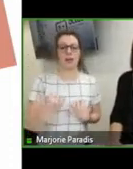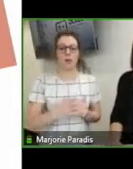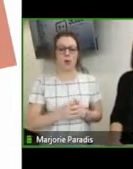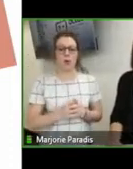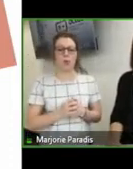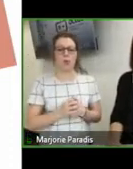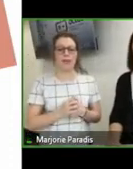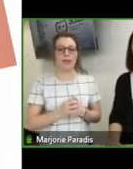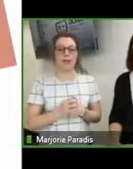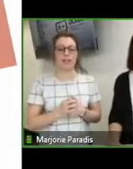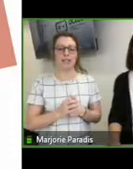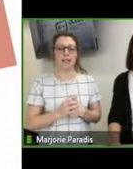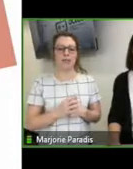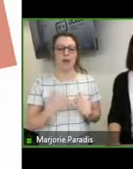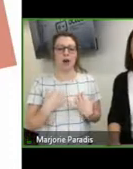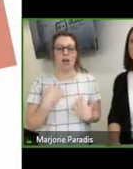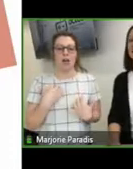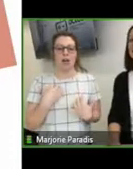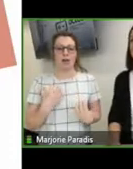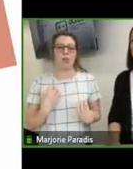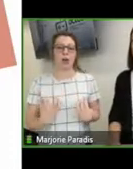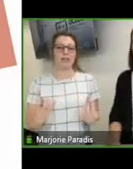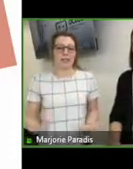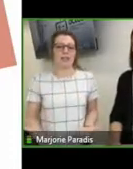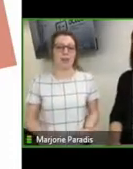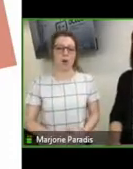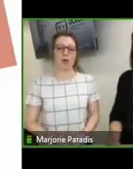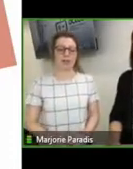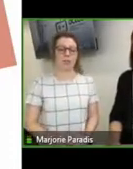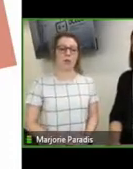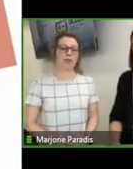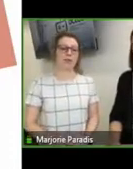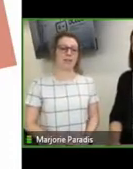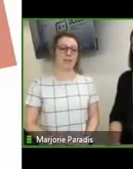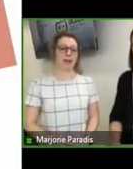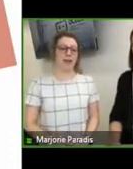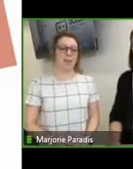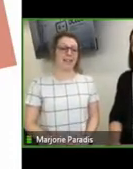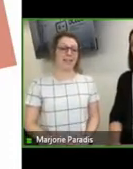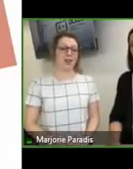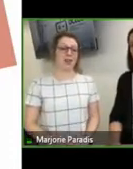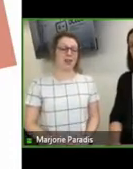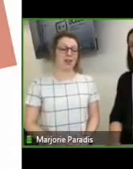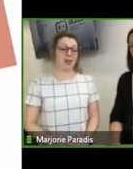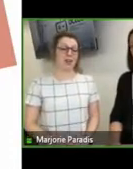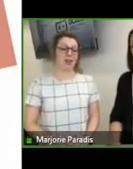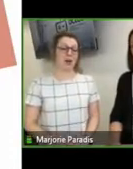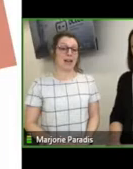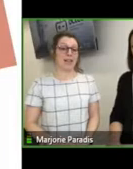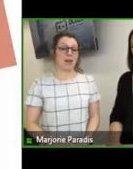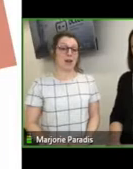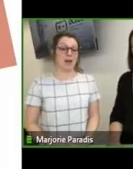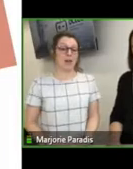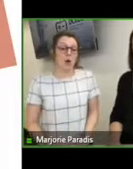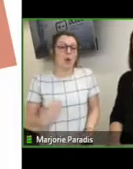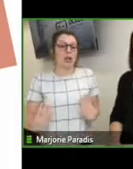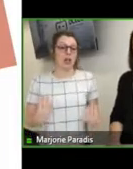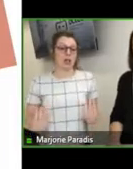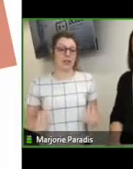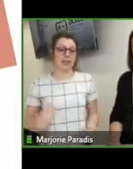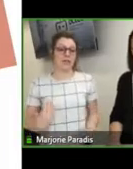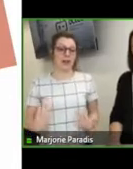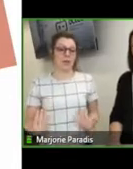aller un peu plus loin que ça puis essayer de voir est-ce qu'il n'y a pas d'autres questions qu'on pourrait se poser finalement. Parce que une information,